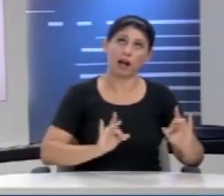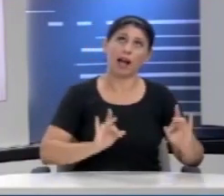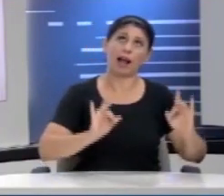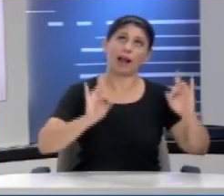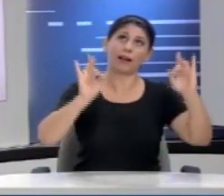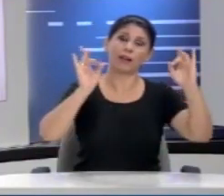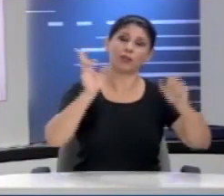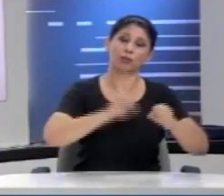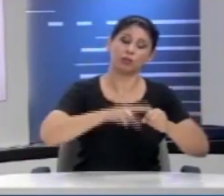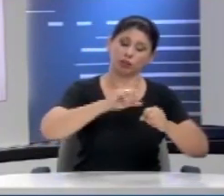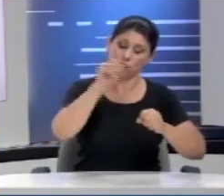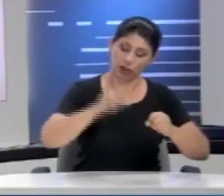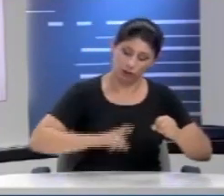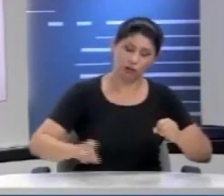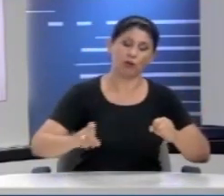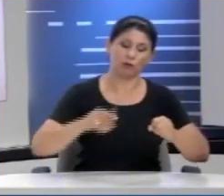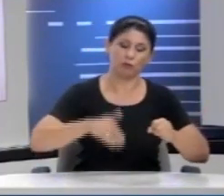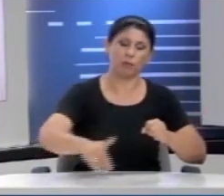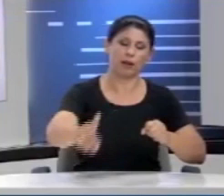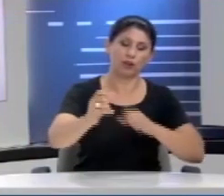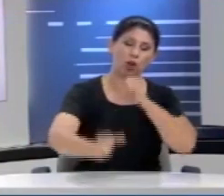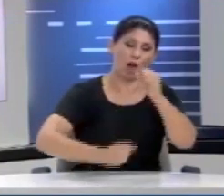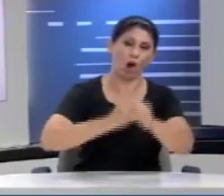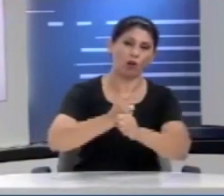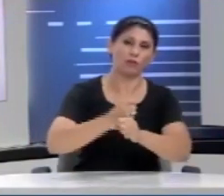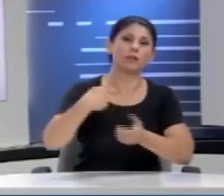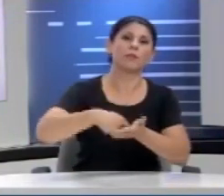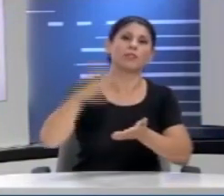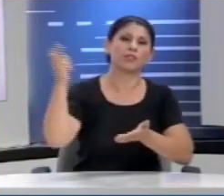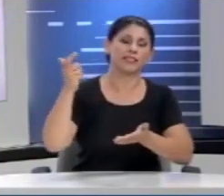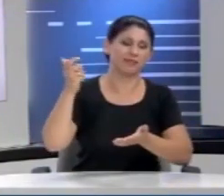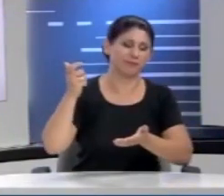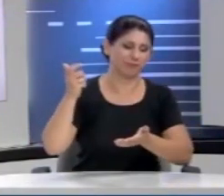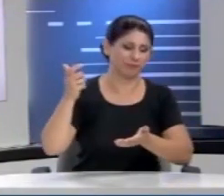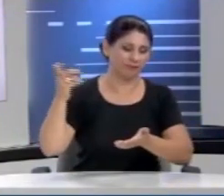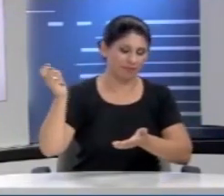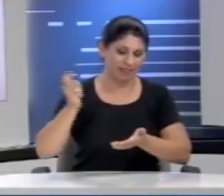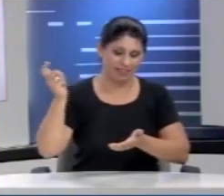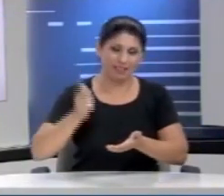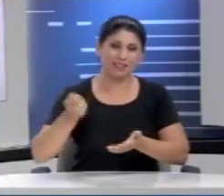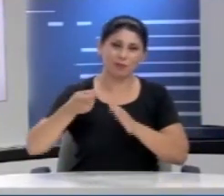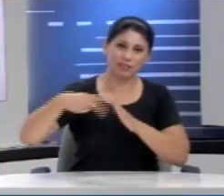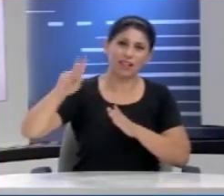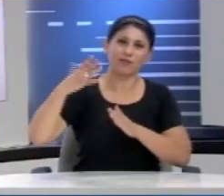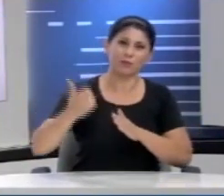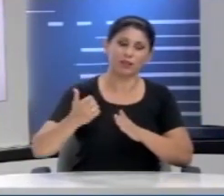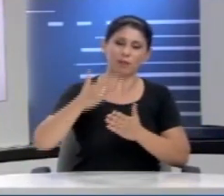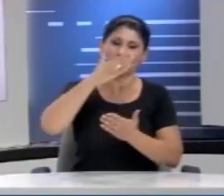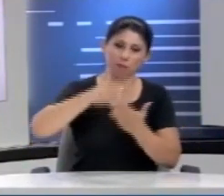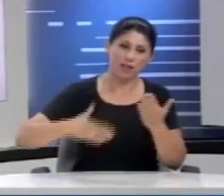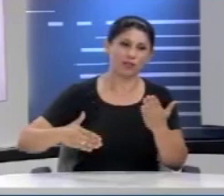ανάσταση νεκρών και ζωήν του μέλλοντος αιώνος, για να μην πληρώνονται και συντάξεις, δηλαδή από την αύξηση που υπάρχει στο μέσο